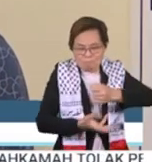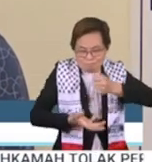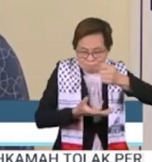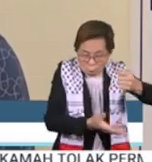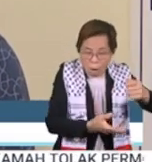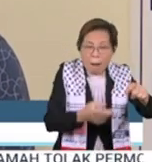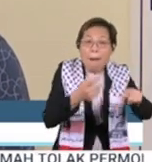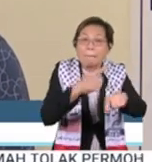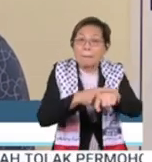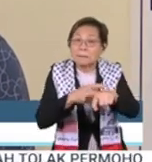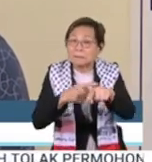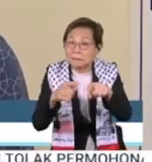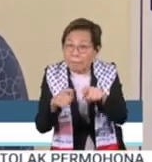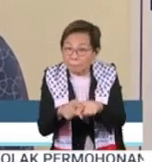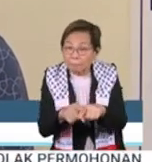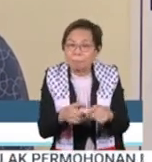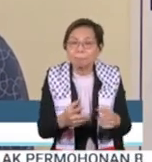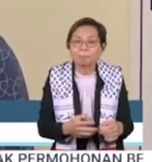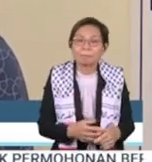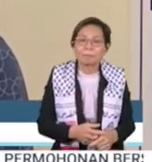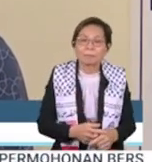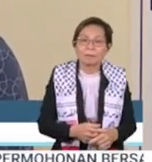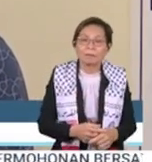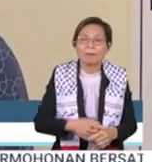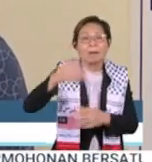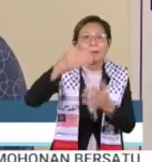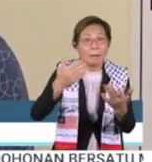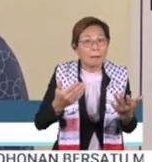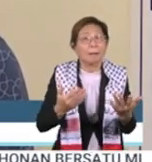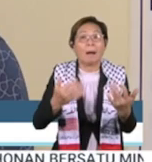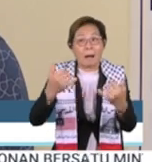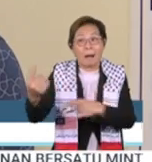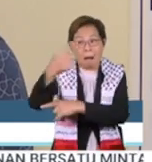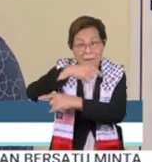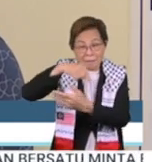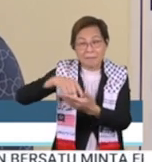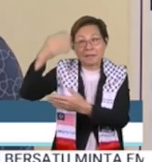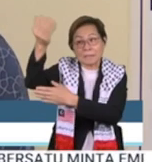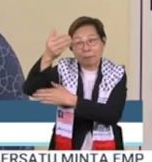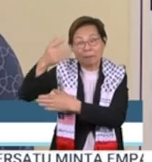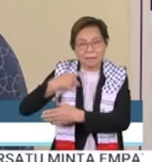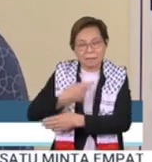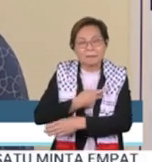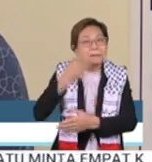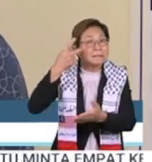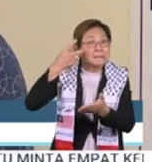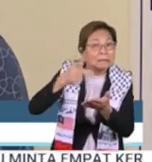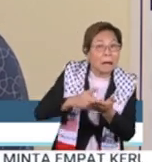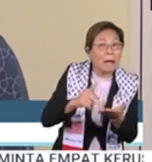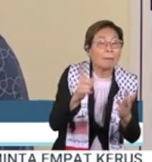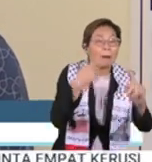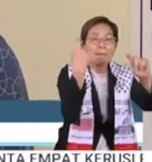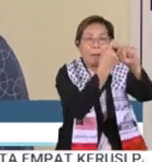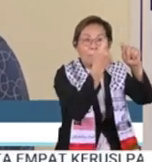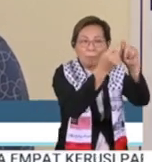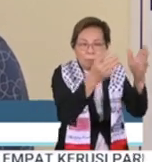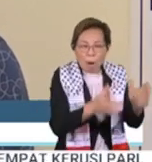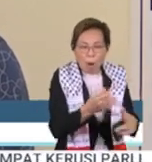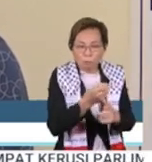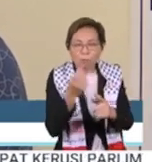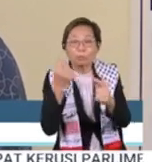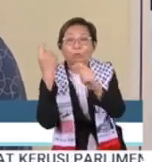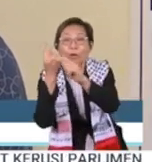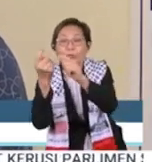masa yang sama, melalui hasil seminar pada hari ini, bila kita nak kenal pasti pemaju ataupun